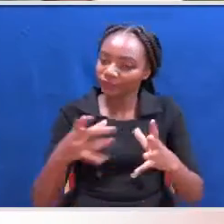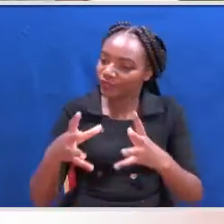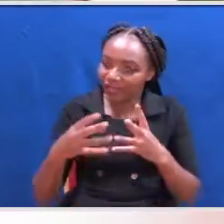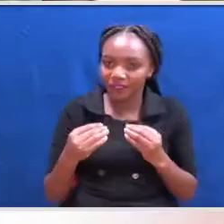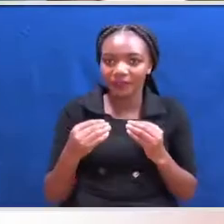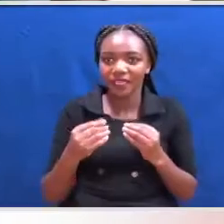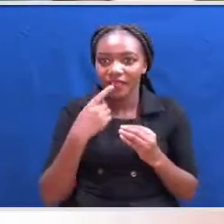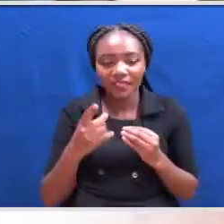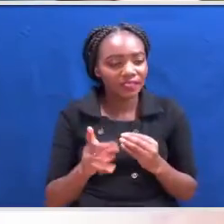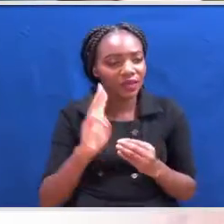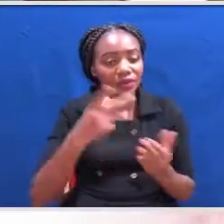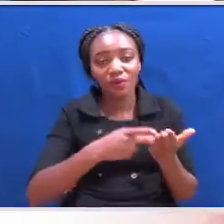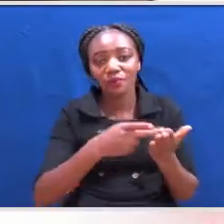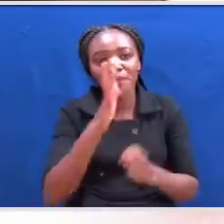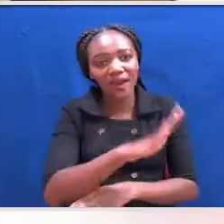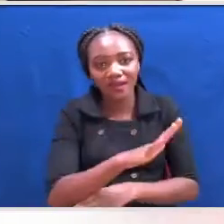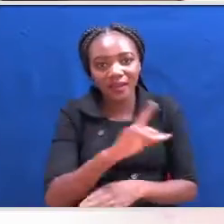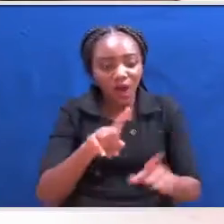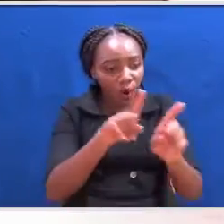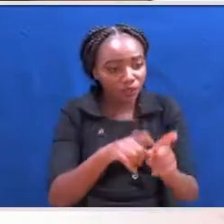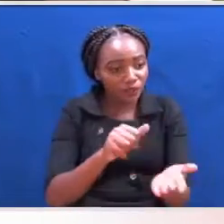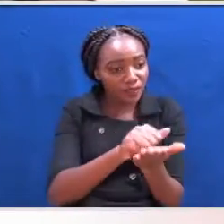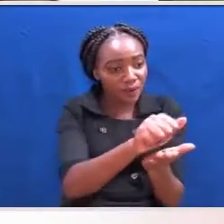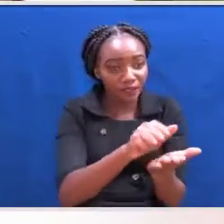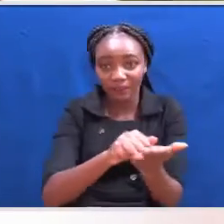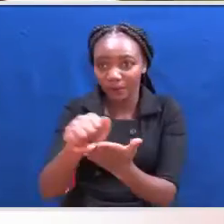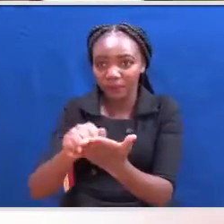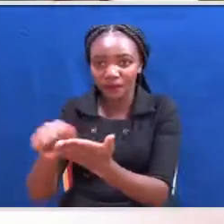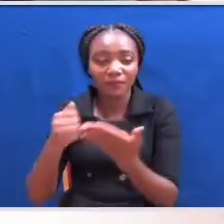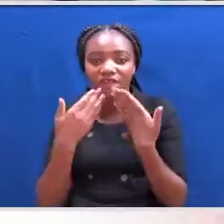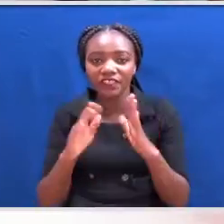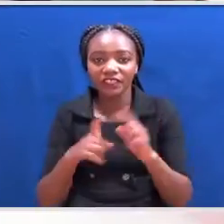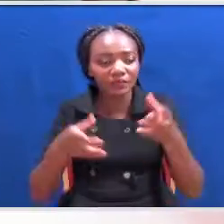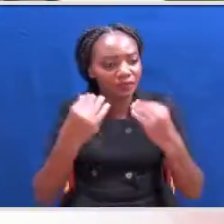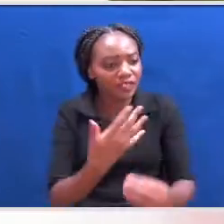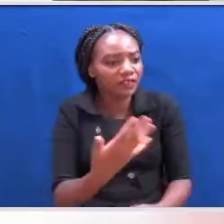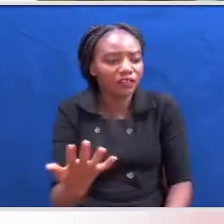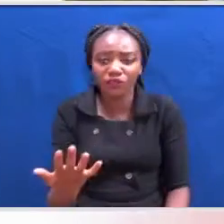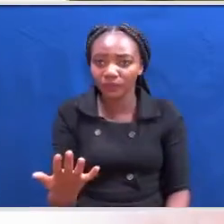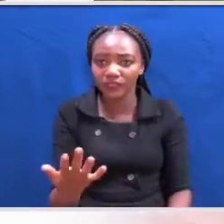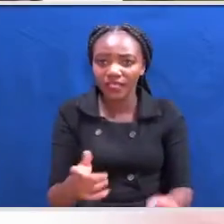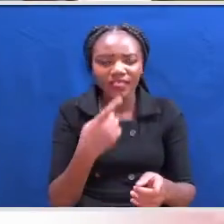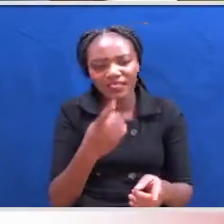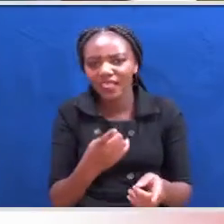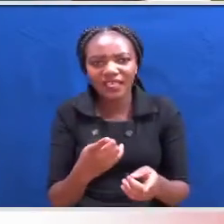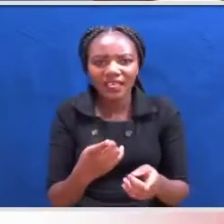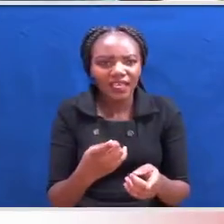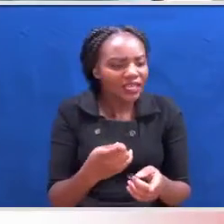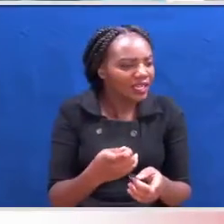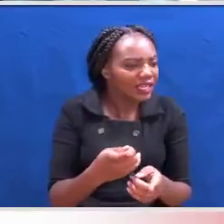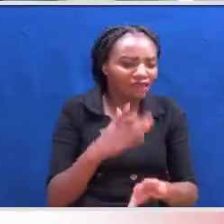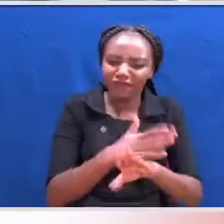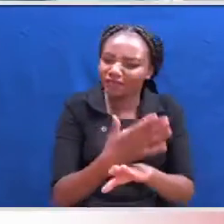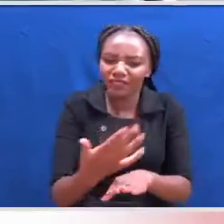masaba, wakagazeti masaba. Wakatupea maratasi ingine, makaratasi ingine wanasema ni awadi, wanasema ni cheki, feki, hatupatagi